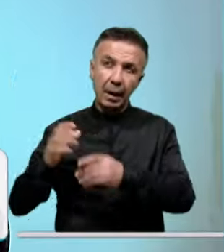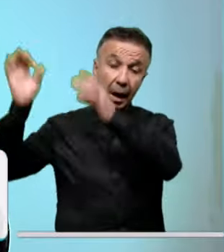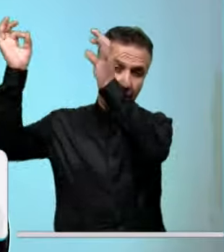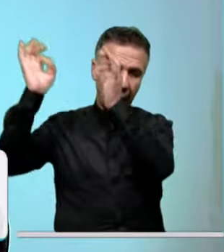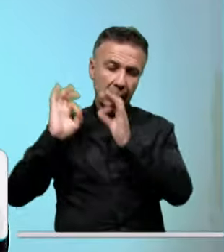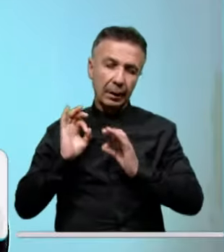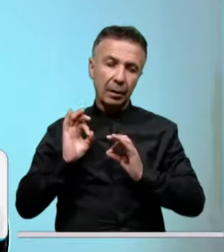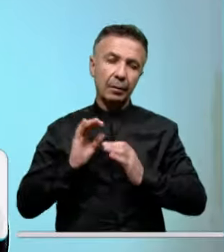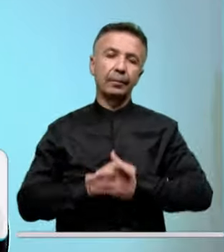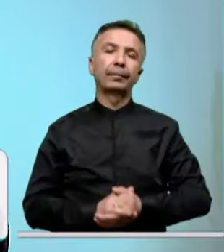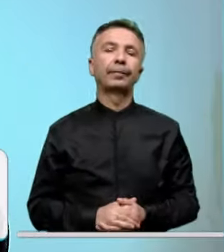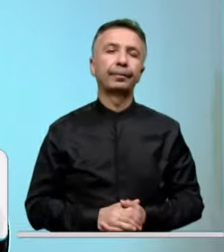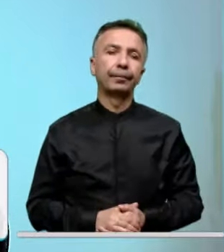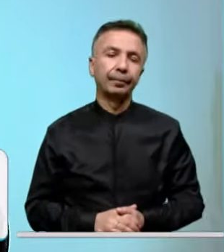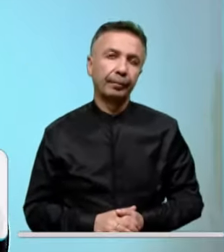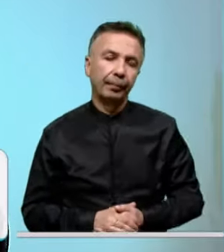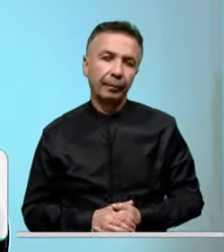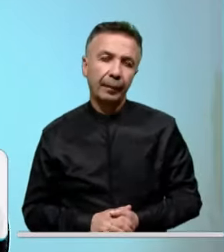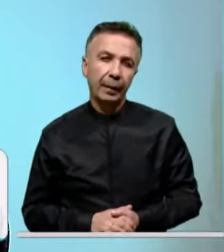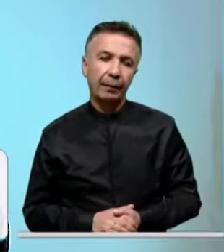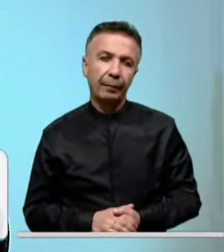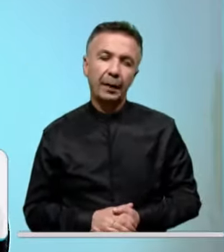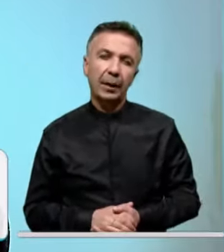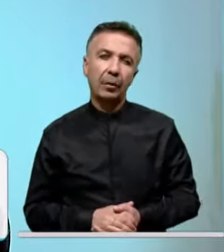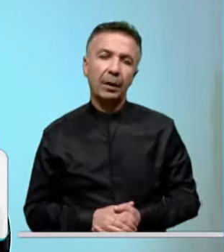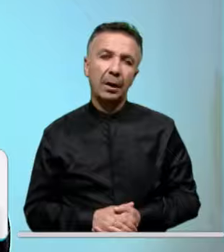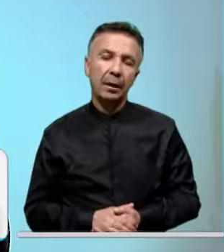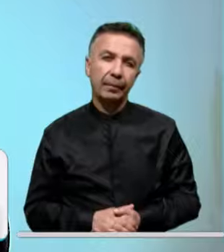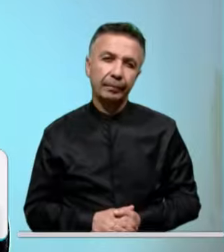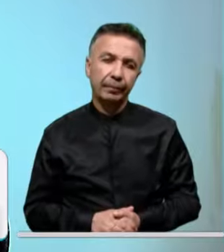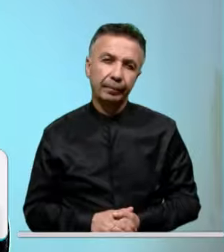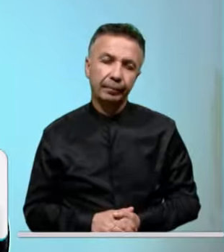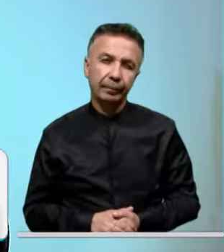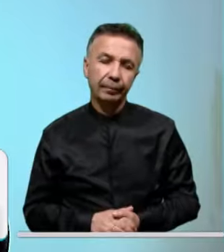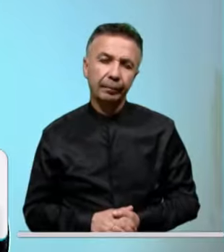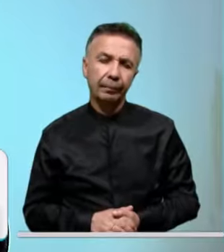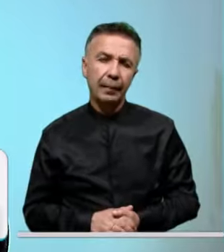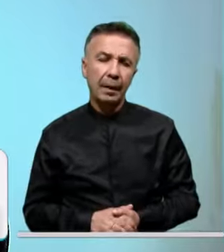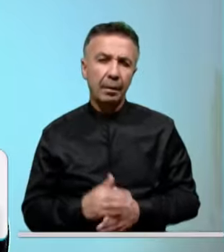isme rabbikel a'la ellezî halaka fesevvâ ayeti gelince